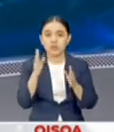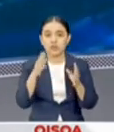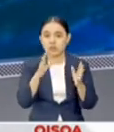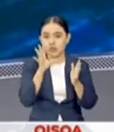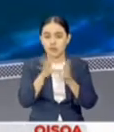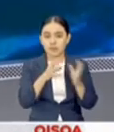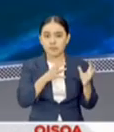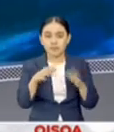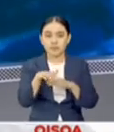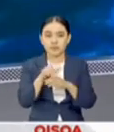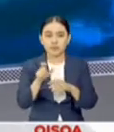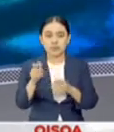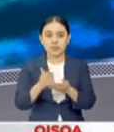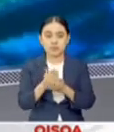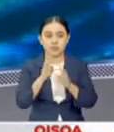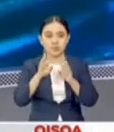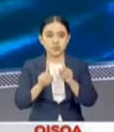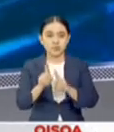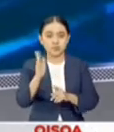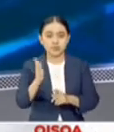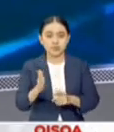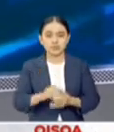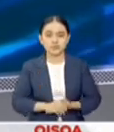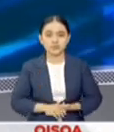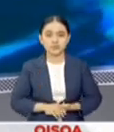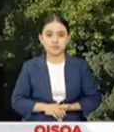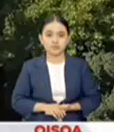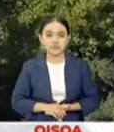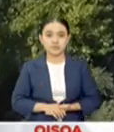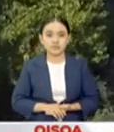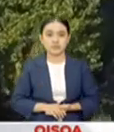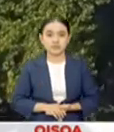elektrobus poytaxtimiz aholisiga xizmat ko'rsata boshlaydi.